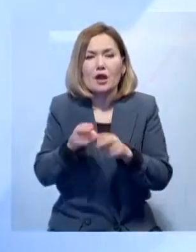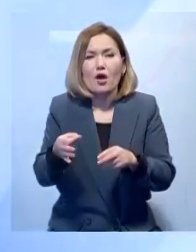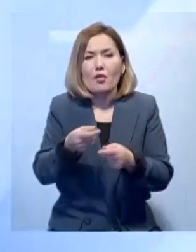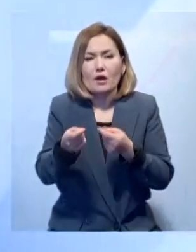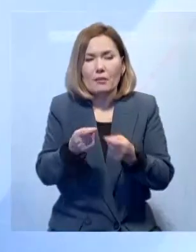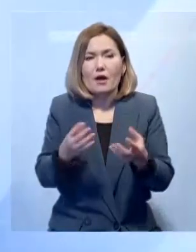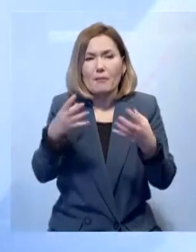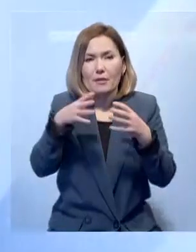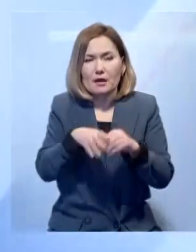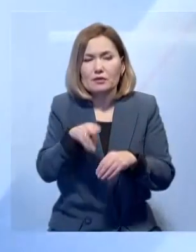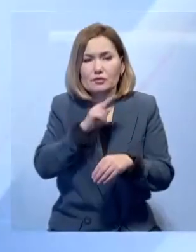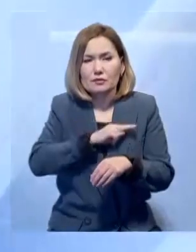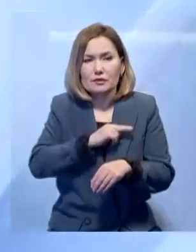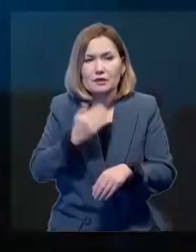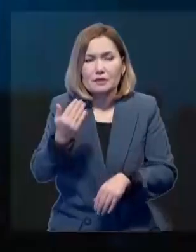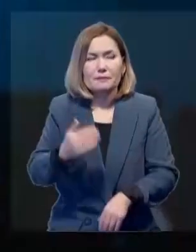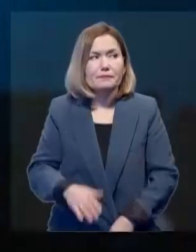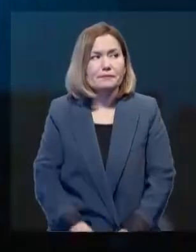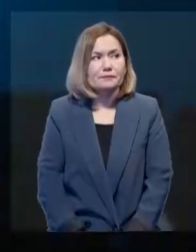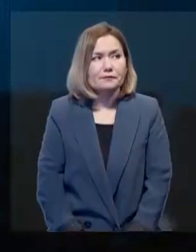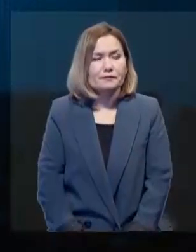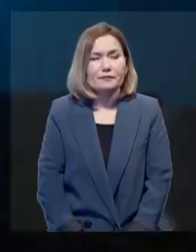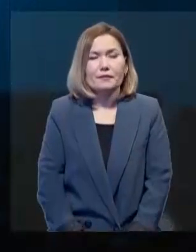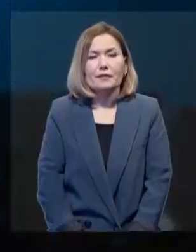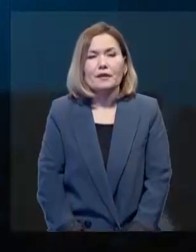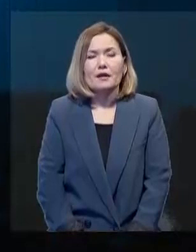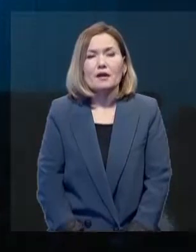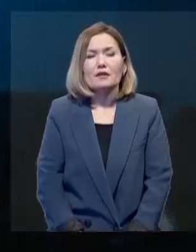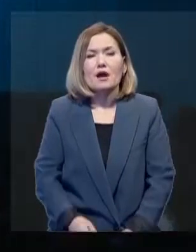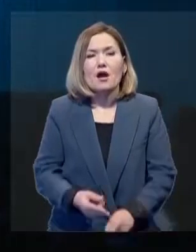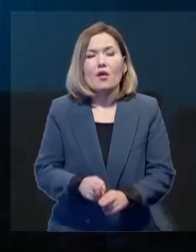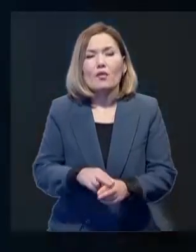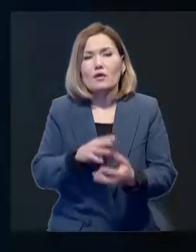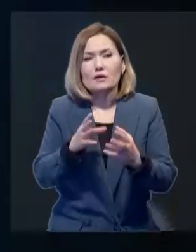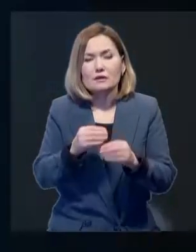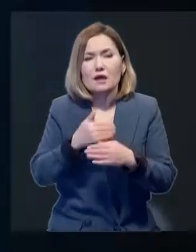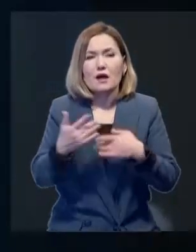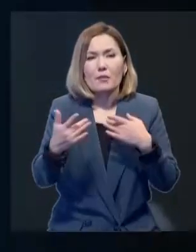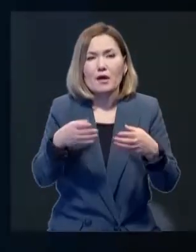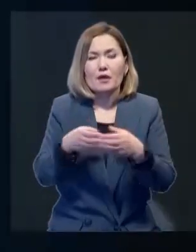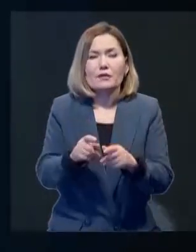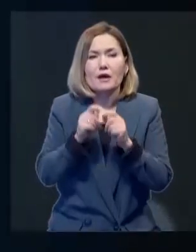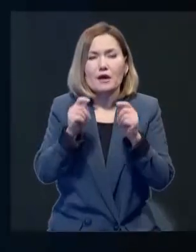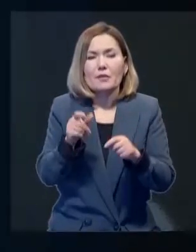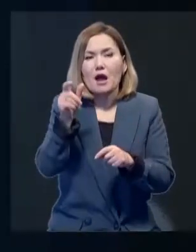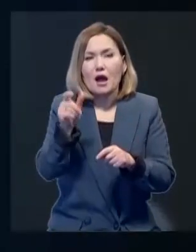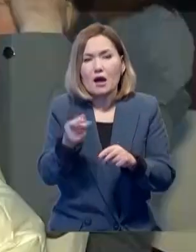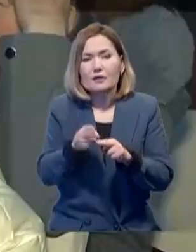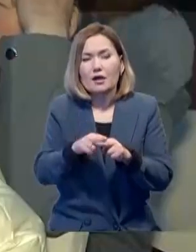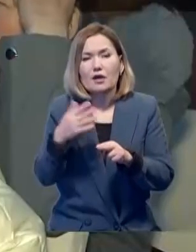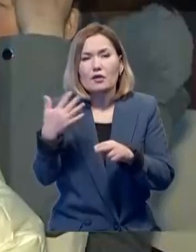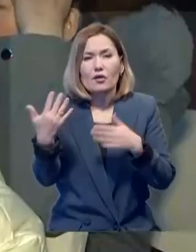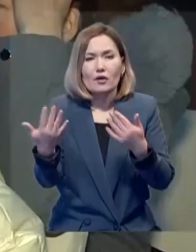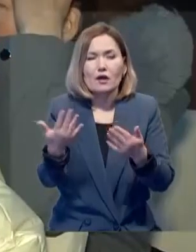әкімдігі бірлесіп ұйымдастырды. Қол қойылымын Ақши халық театры сахналады. Оның барысында адам баласының оң және сол